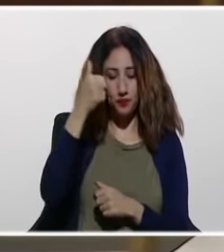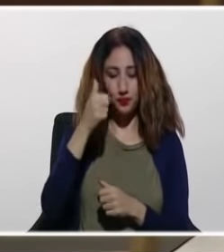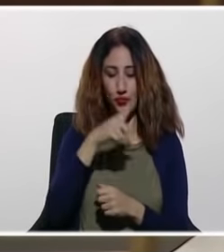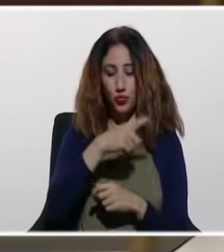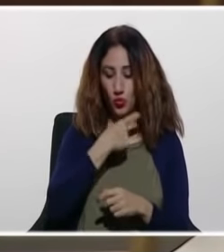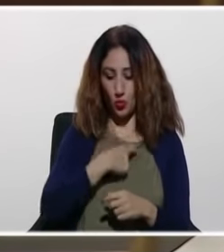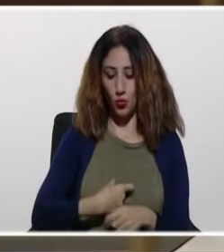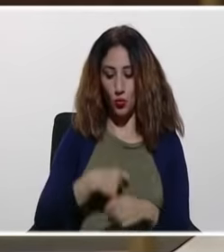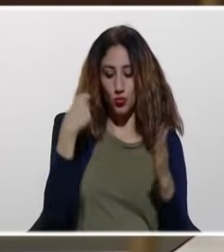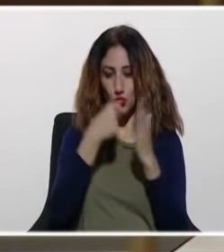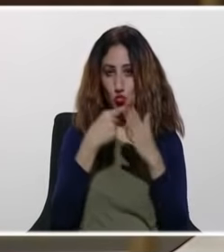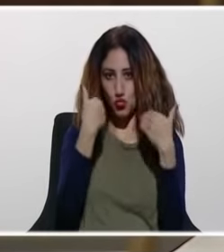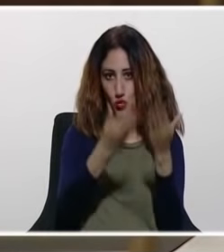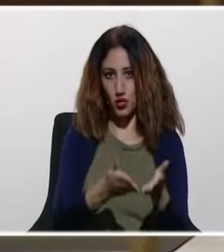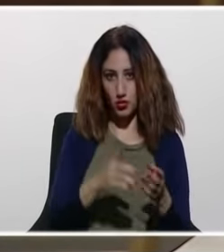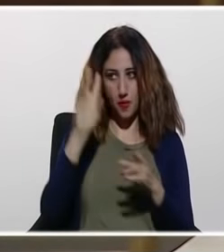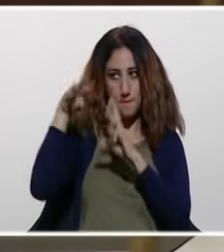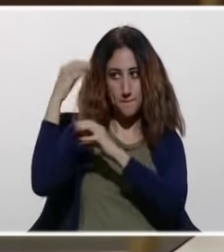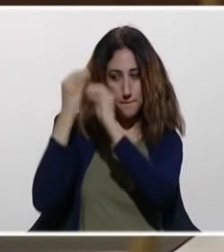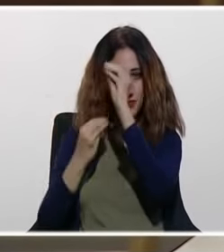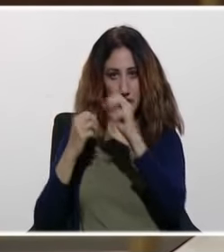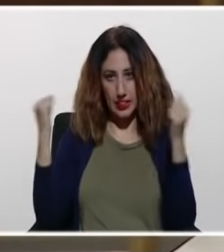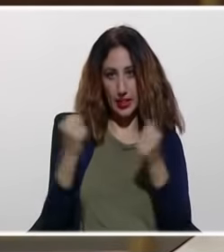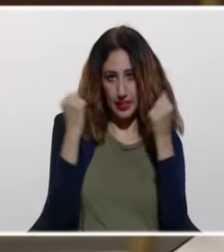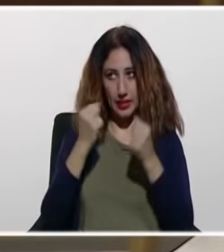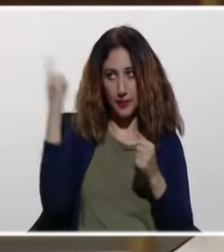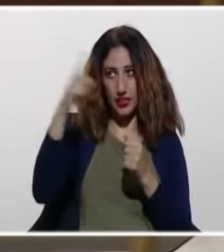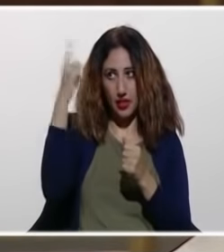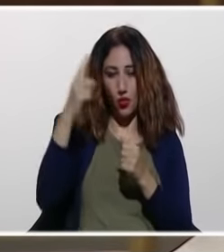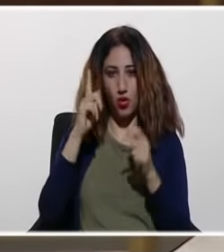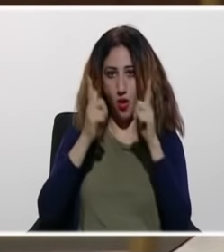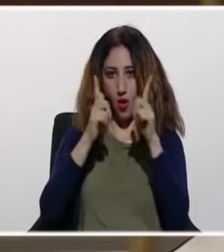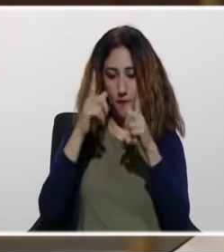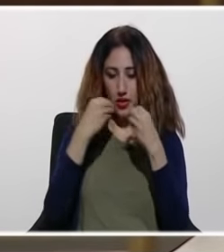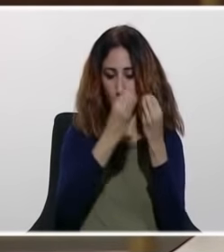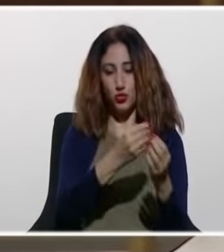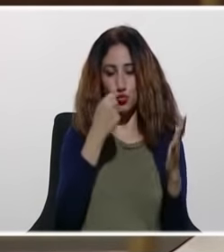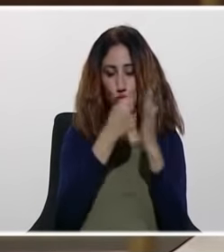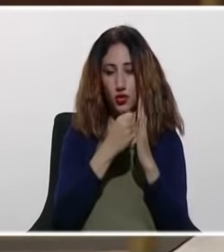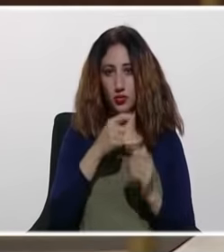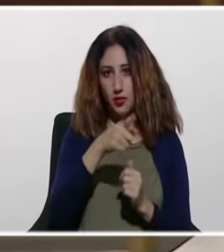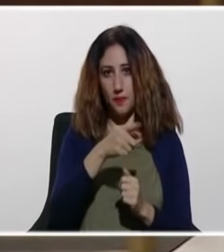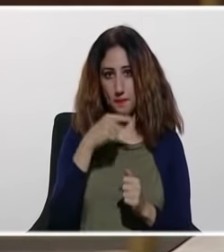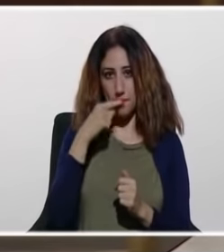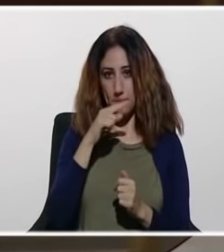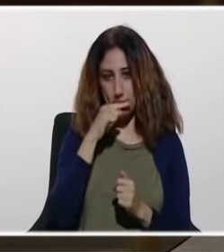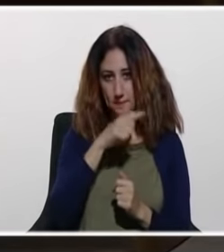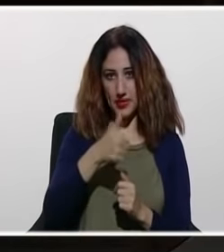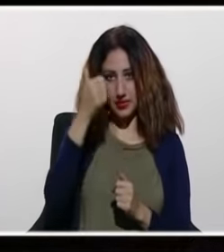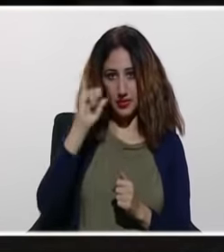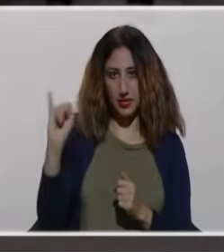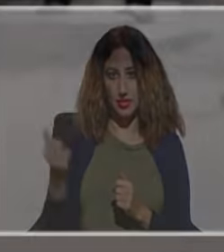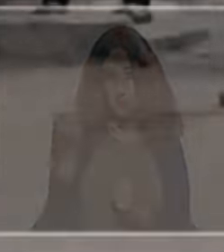البطولات والجوائز، وكمان معها ماجستير في التدريب الدولي من أمريكا. معايا في الاستوديو الكابتن إيمان